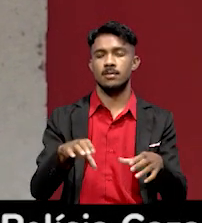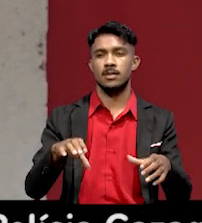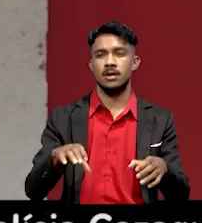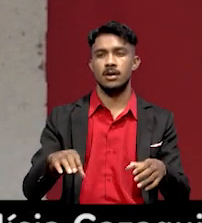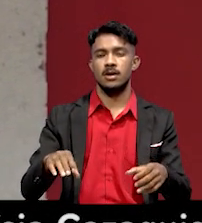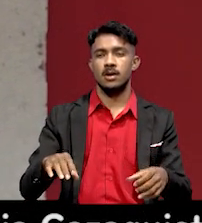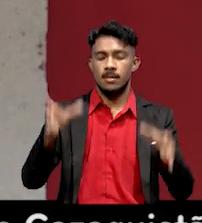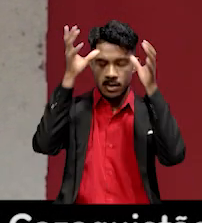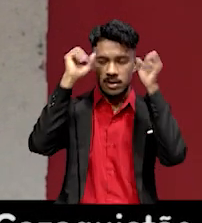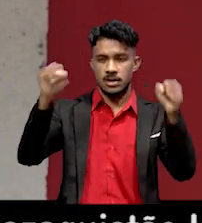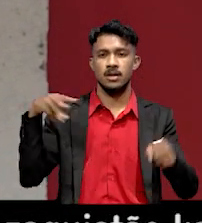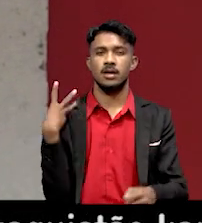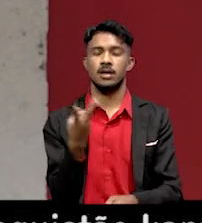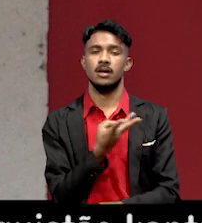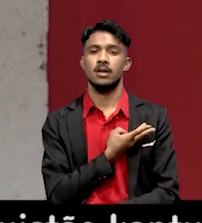presidencial itania.